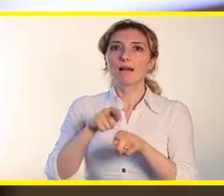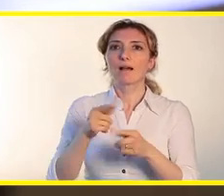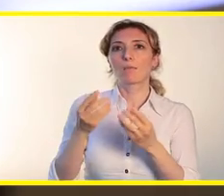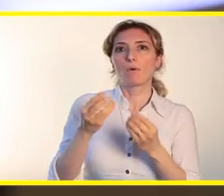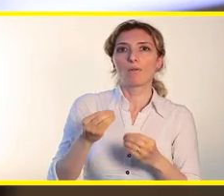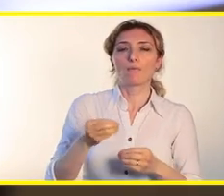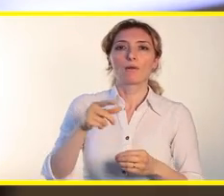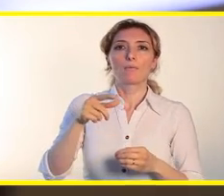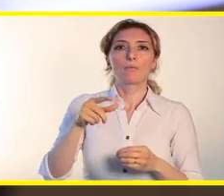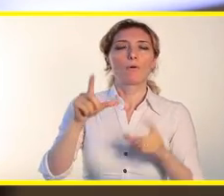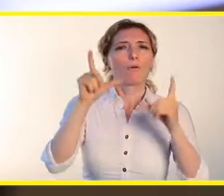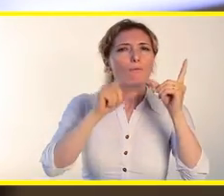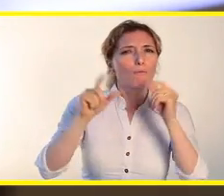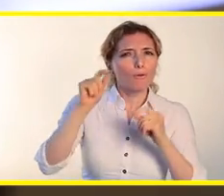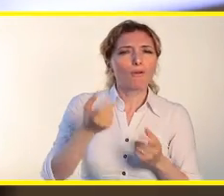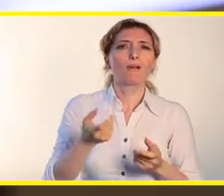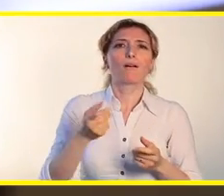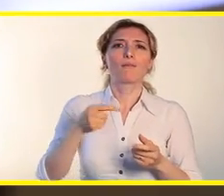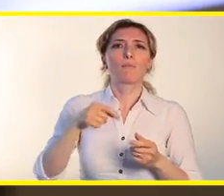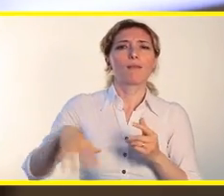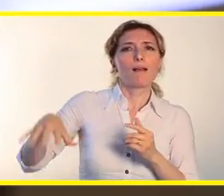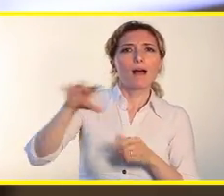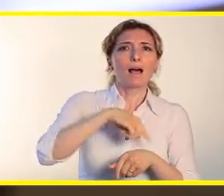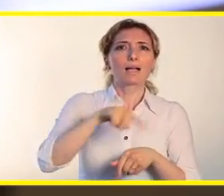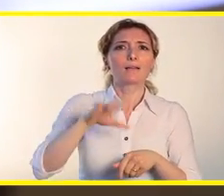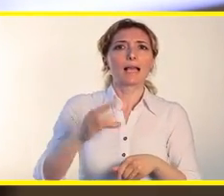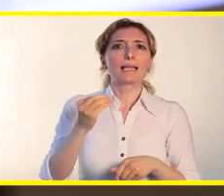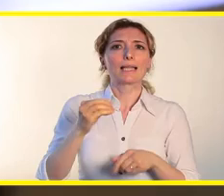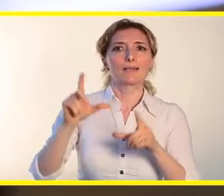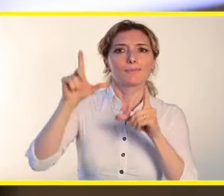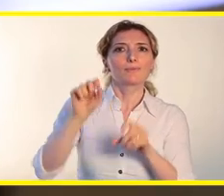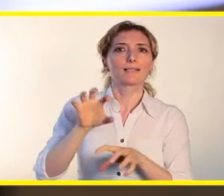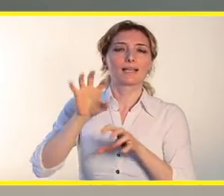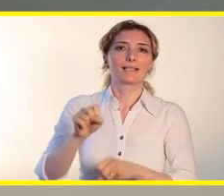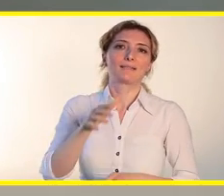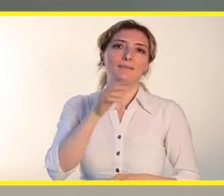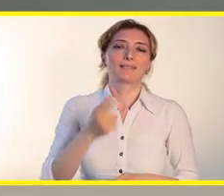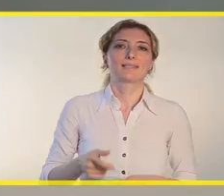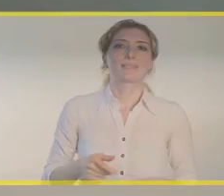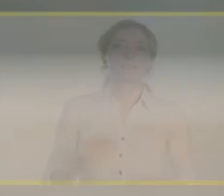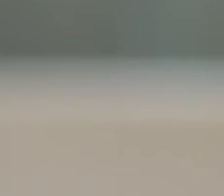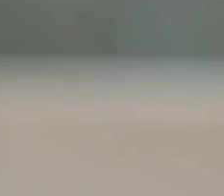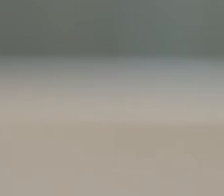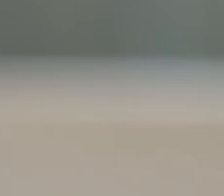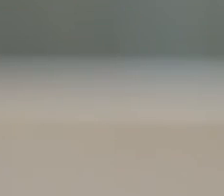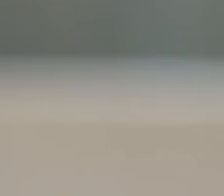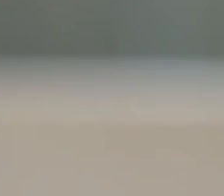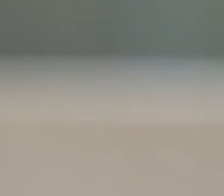özelliğini kullanarak da fotoğraf çekebilir, böylece her zaman en iyi pozu yakalayabilirsiniz. Cheers!